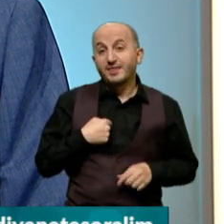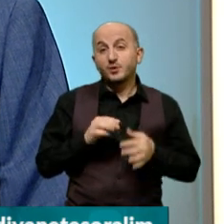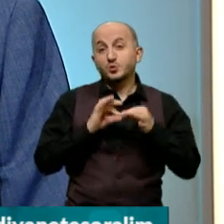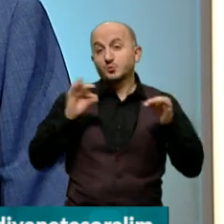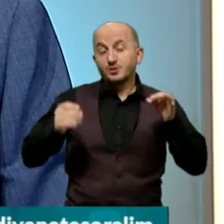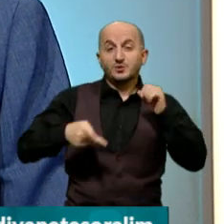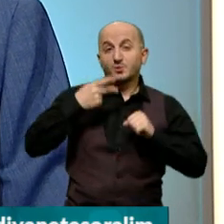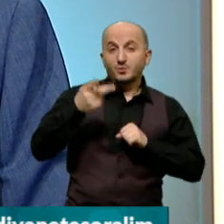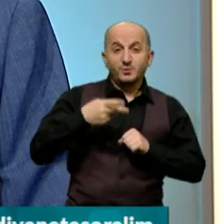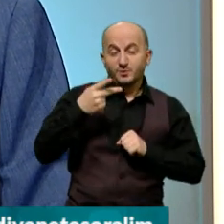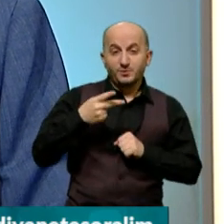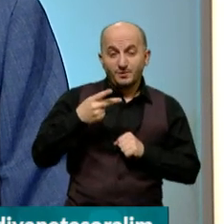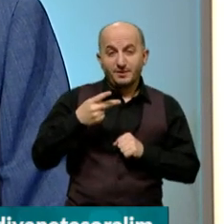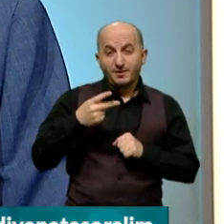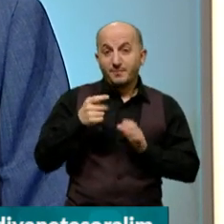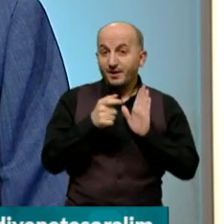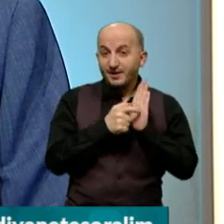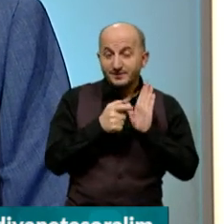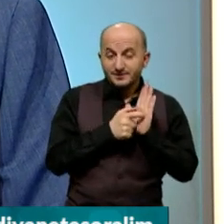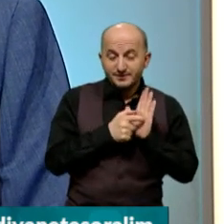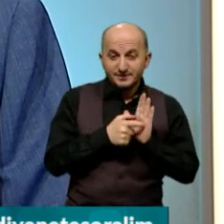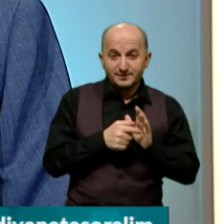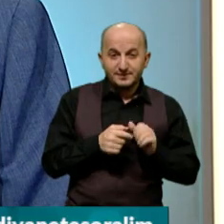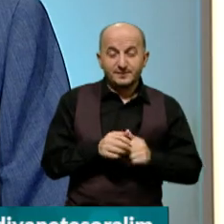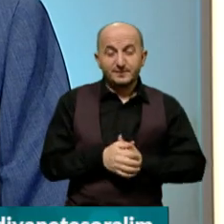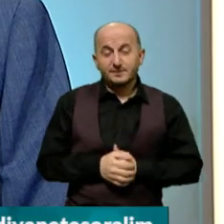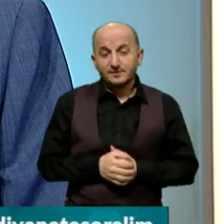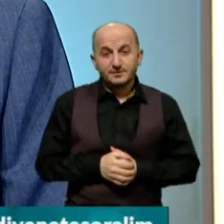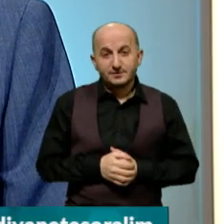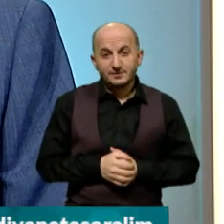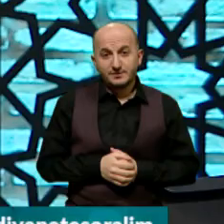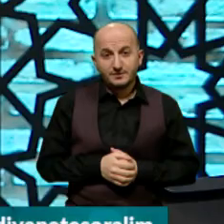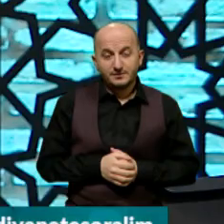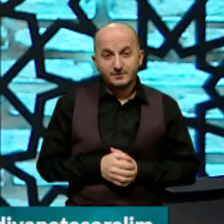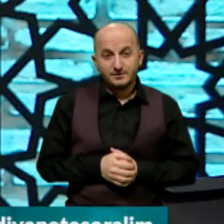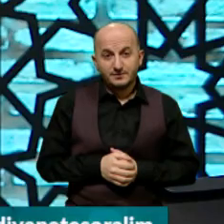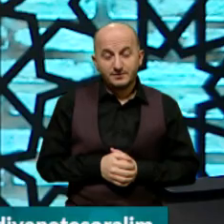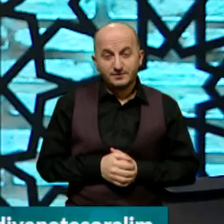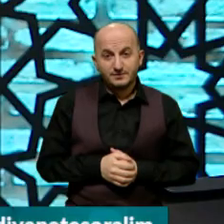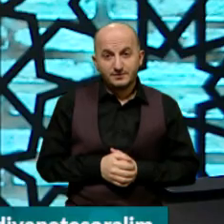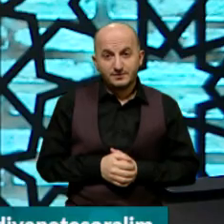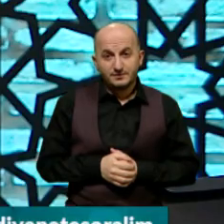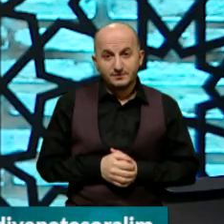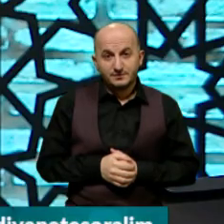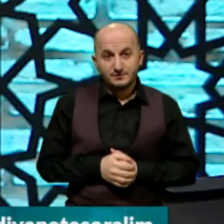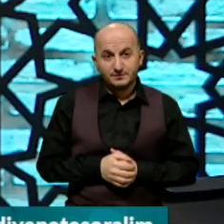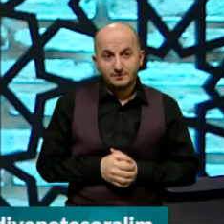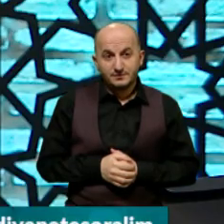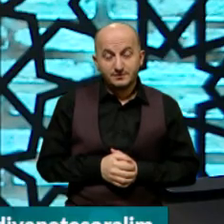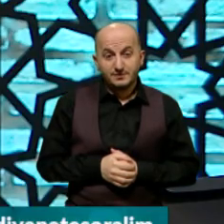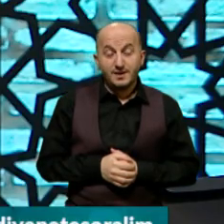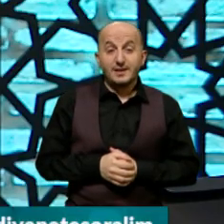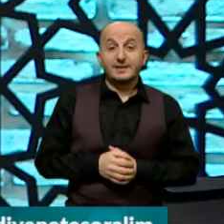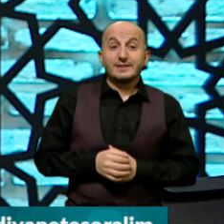Mesela çok bilinen bir ayettir. وَمَا خَلَقْتُ الْجِنَّ وَالْاِنْسَ اِلَّا لِيَعْبُدُونَ Tü. Diyor